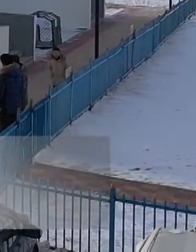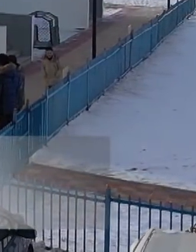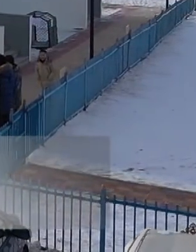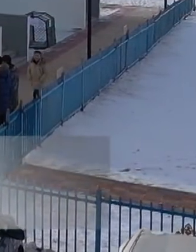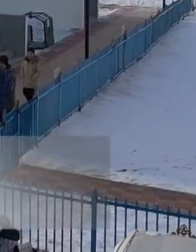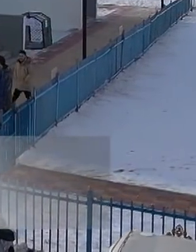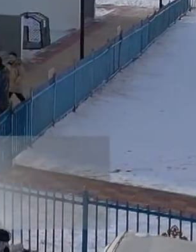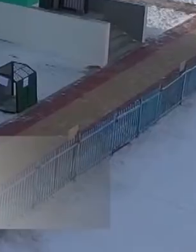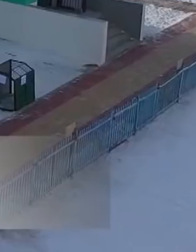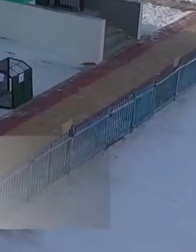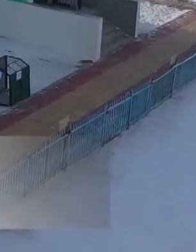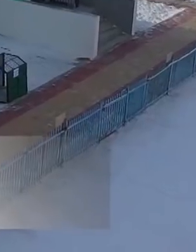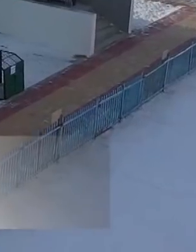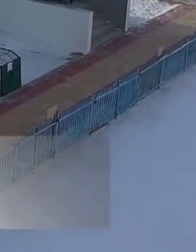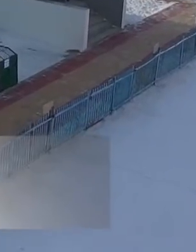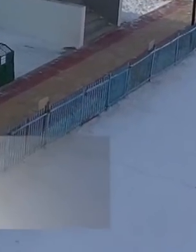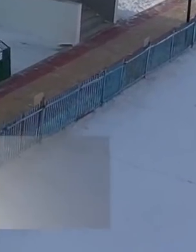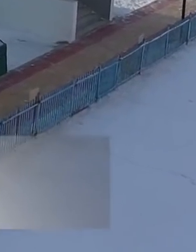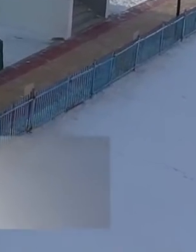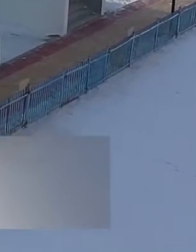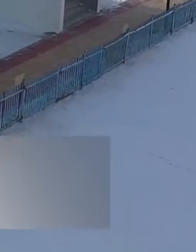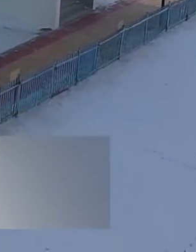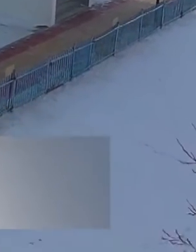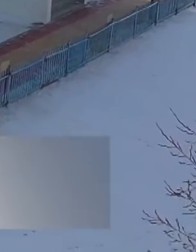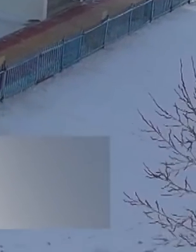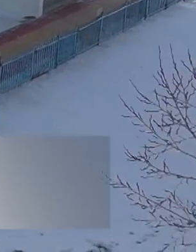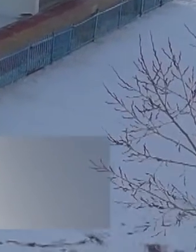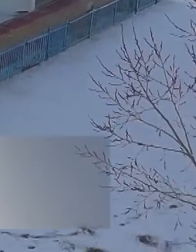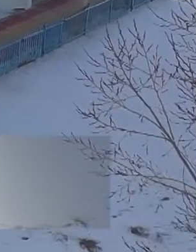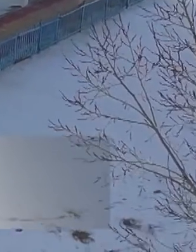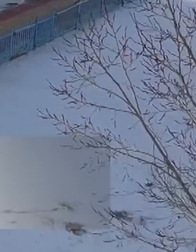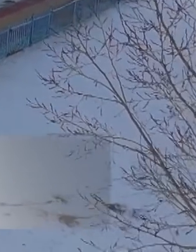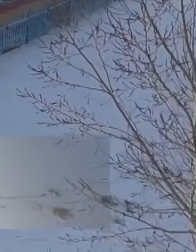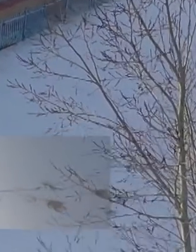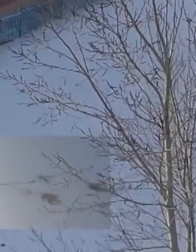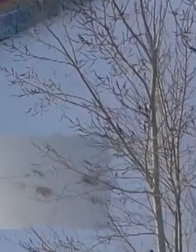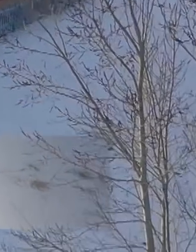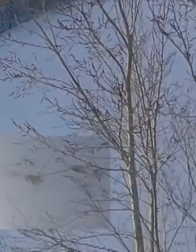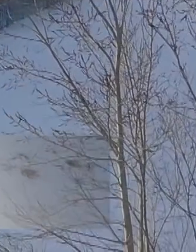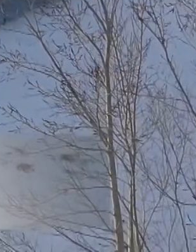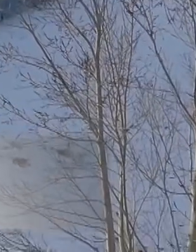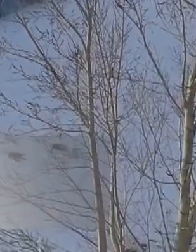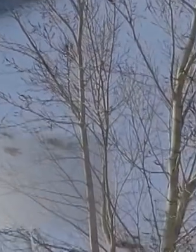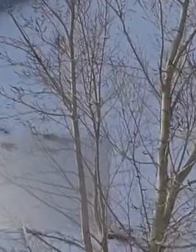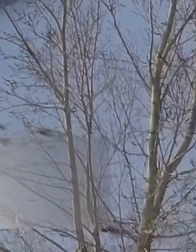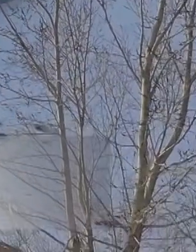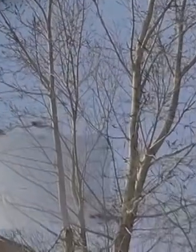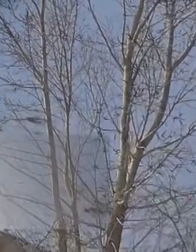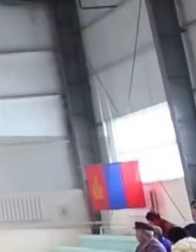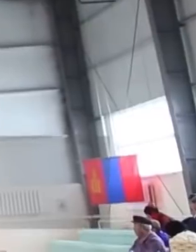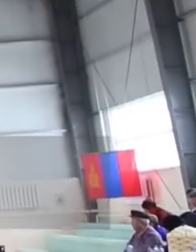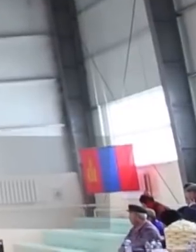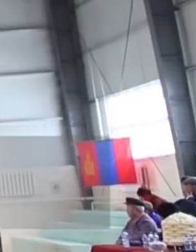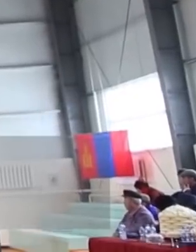болно. Харин өнгөрсөн 7 хоногт Ховд аймгийн Эрдэн бүрэн сумд баригдсан 250 хүний судалтай спортын танхимыг хүлээн авах ёстой